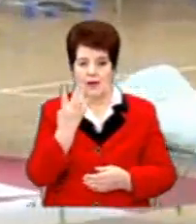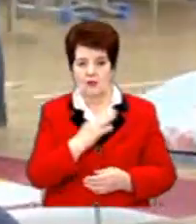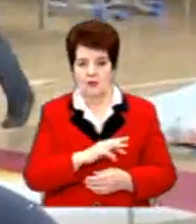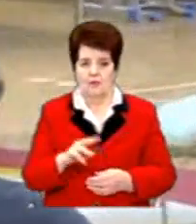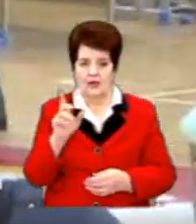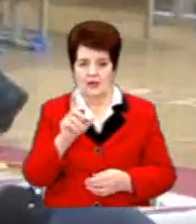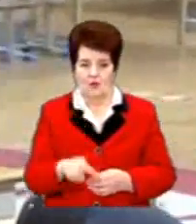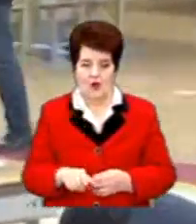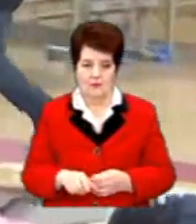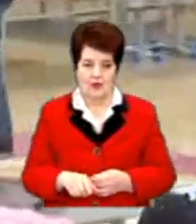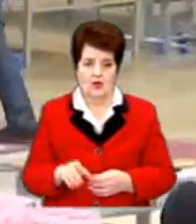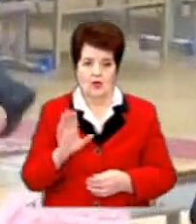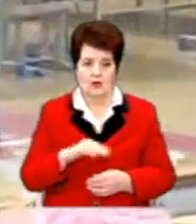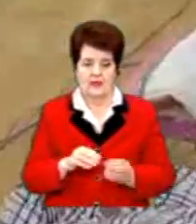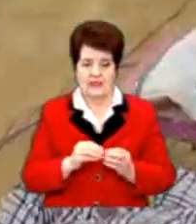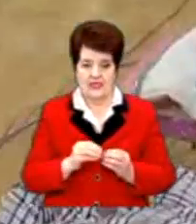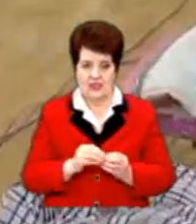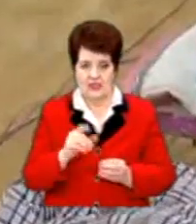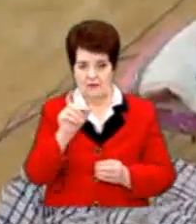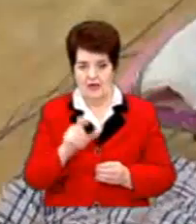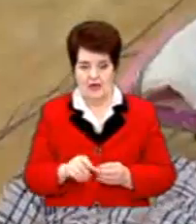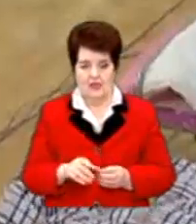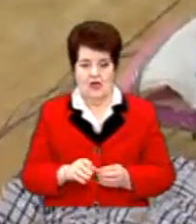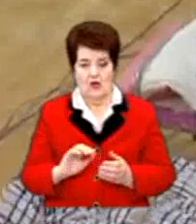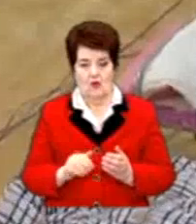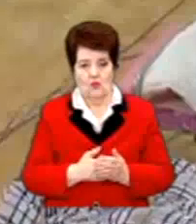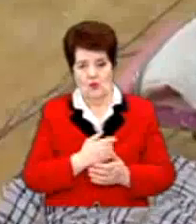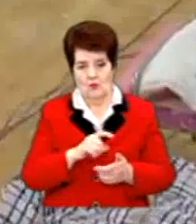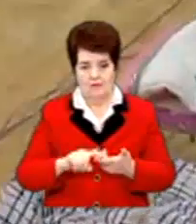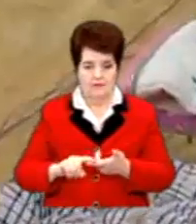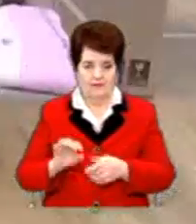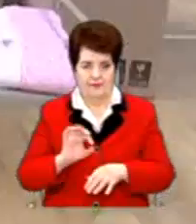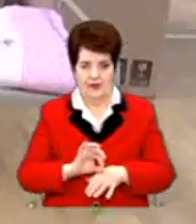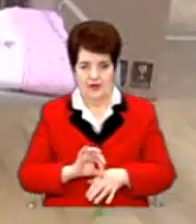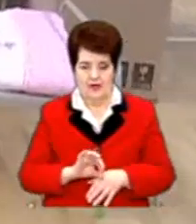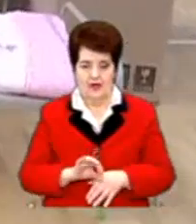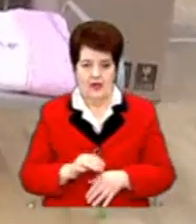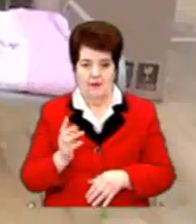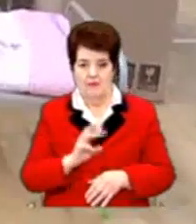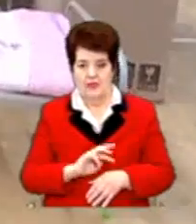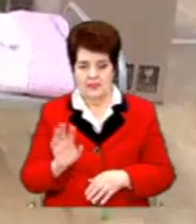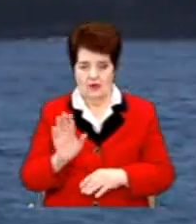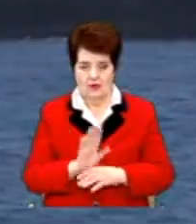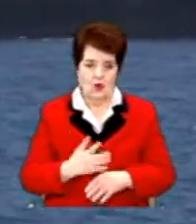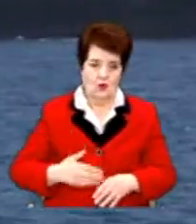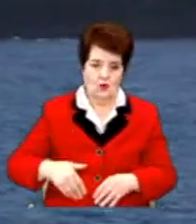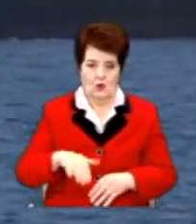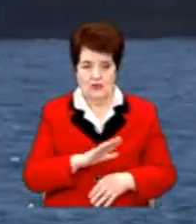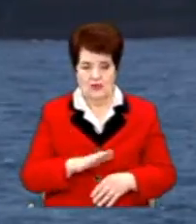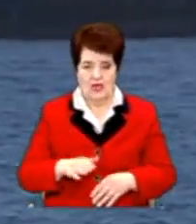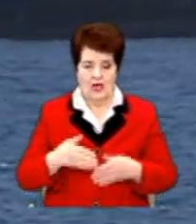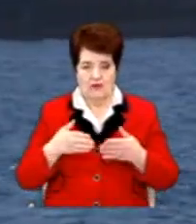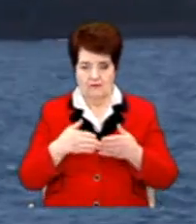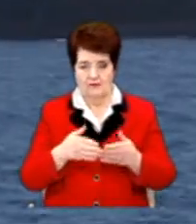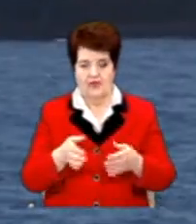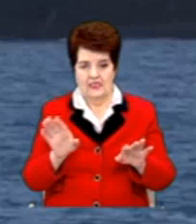oameni a fost dată peste cap după ce 10 persoane au fost infectate cu noul tip de coronavirus. Prim-ministrul nipun a ordonat ca toți pasagerii vasului de